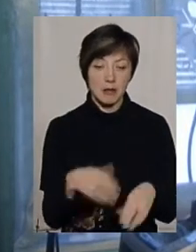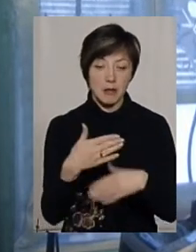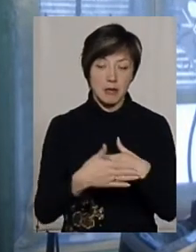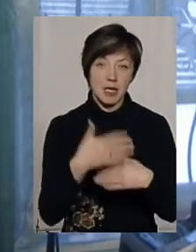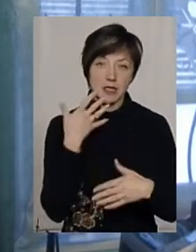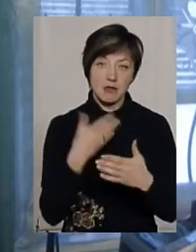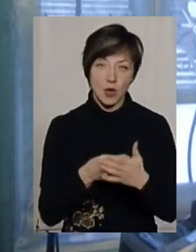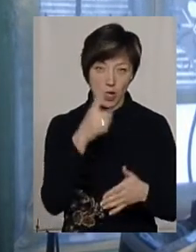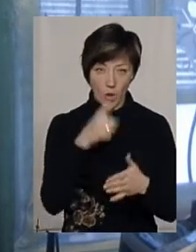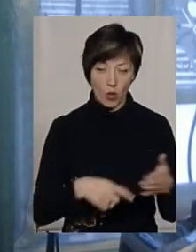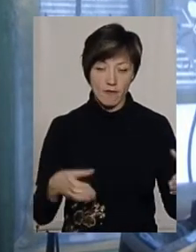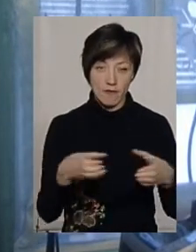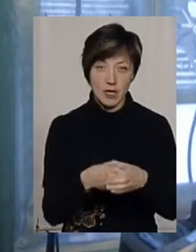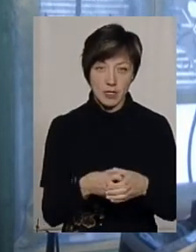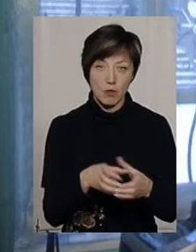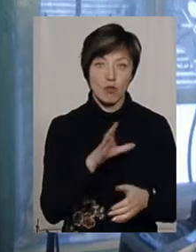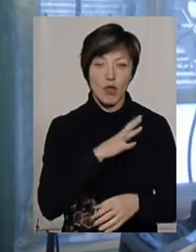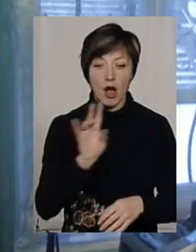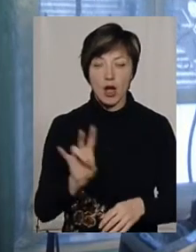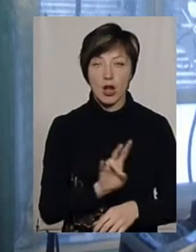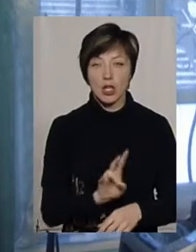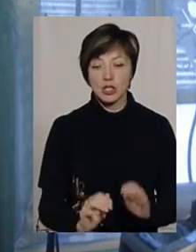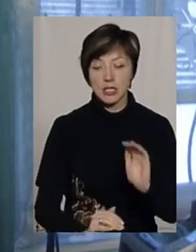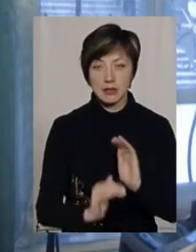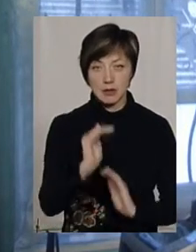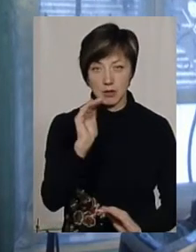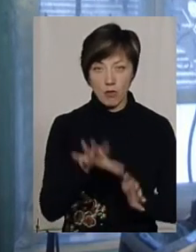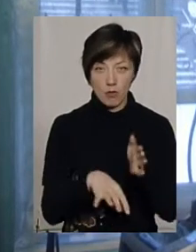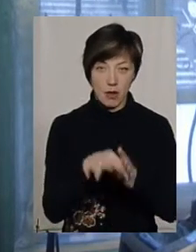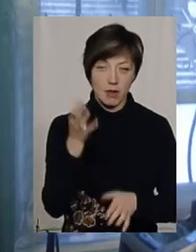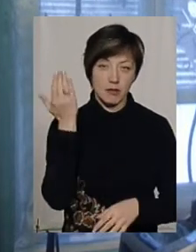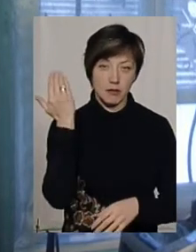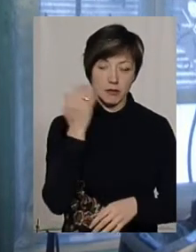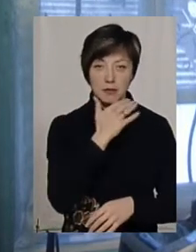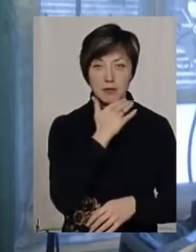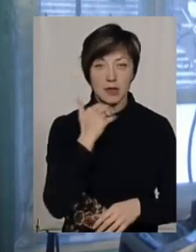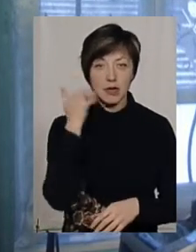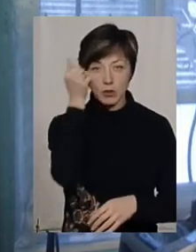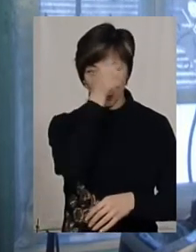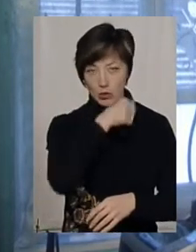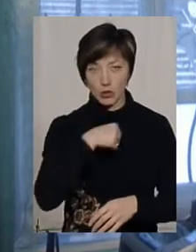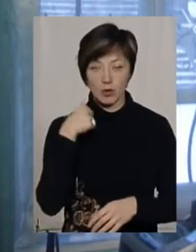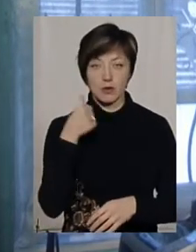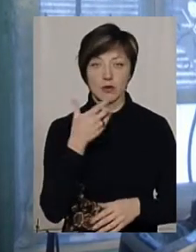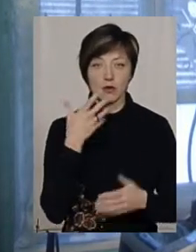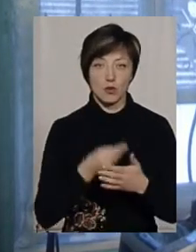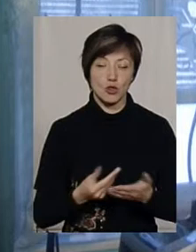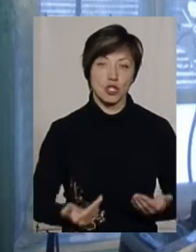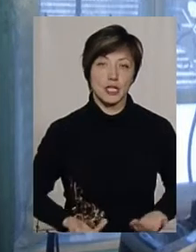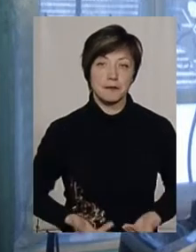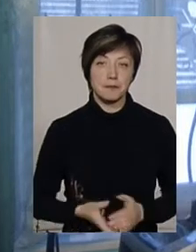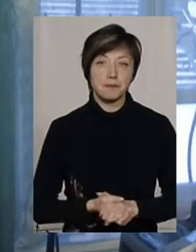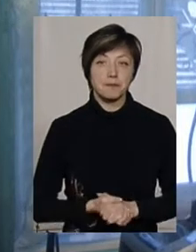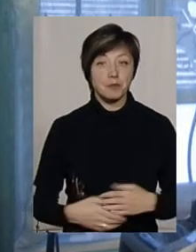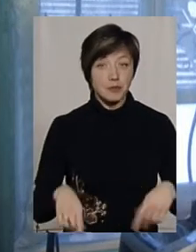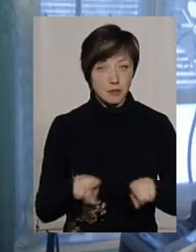своїй конфесії, тій, якій вона була хрещена, тій, яку вона обрала ще давно у своєму житті.